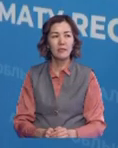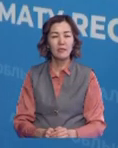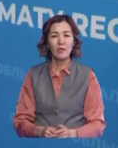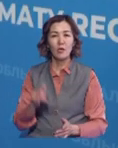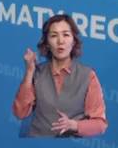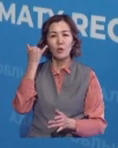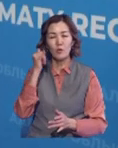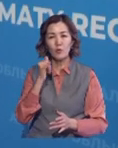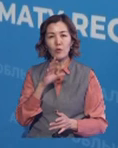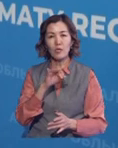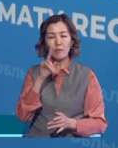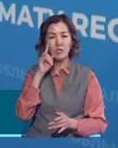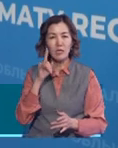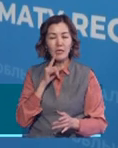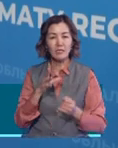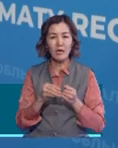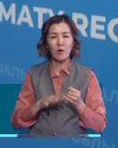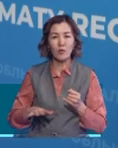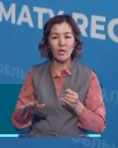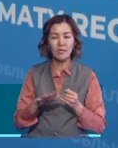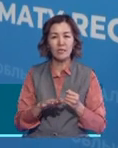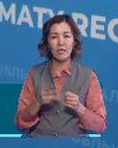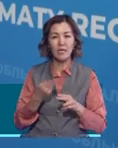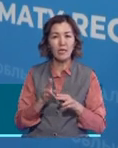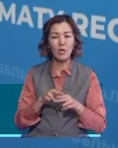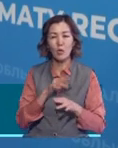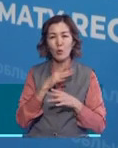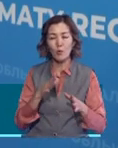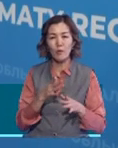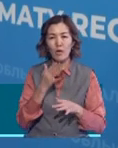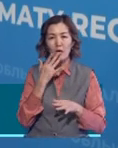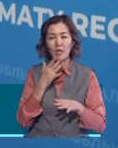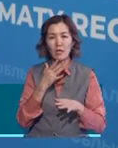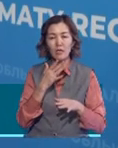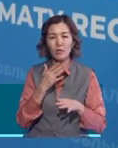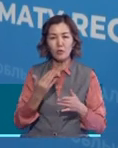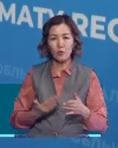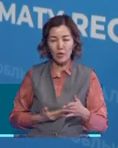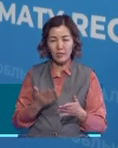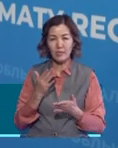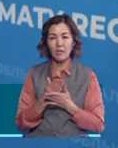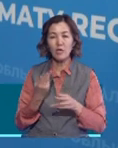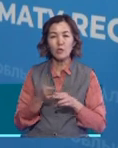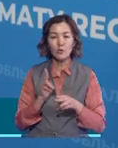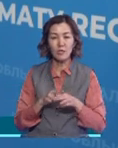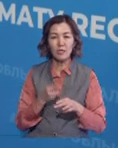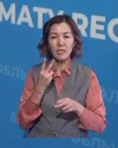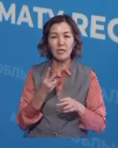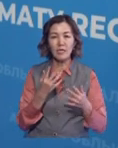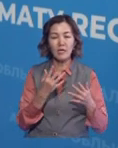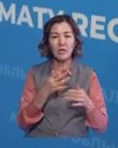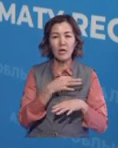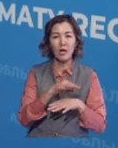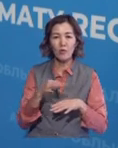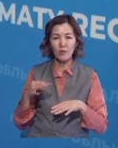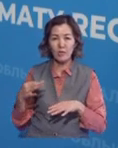Ұйғыр ауданы мен еңбекші қазақ ауданында ең көп этностар шоғырланған. Сол себептен екі ауданның